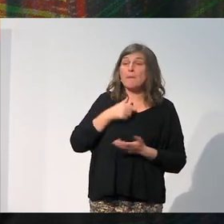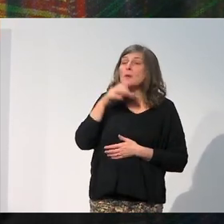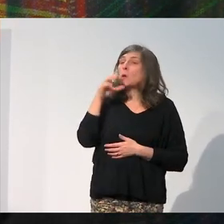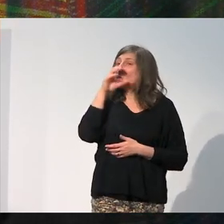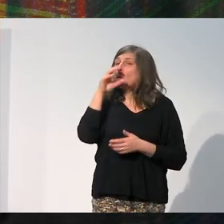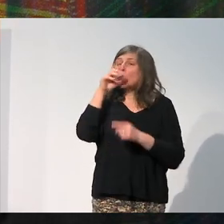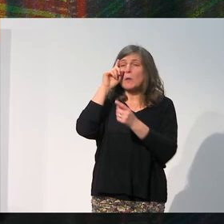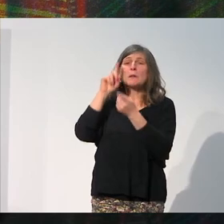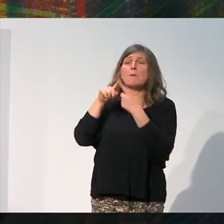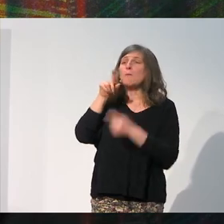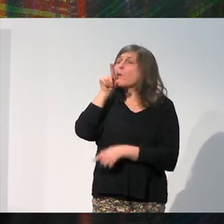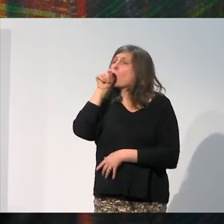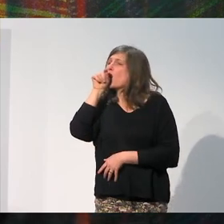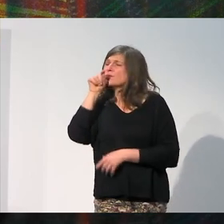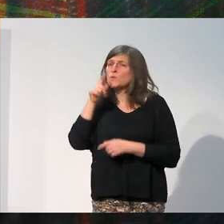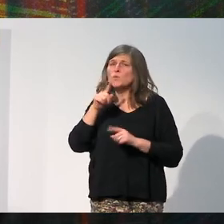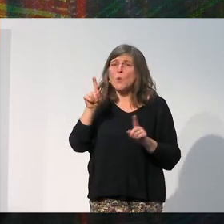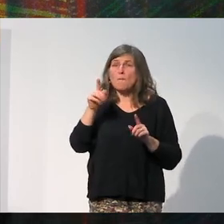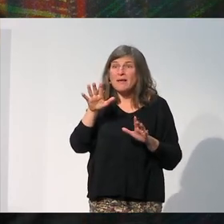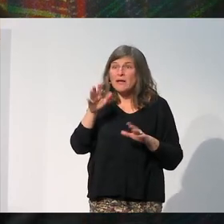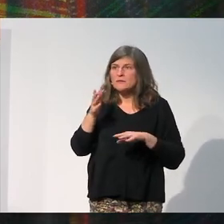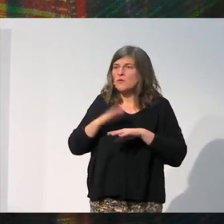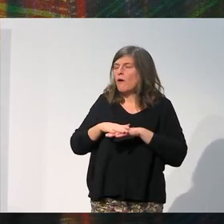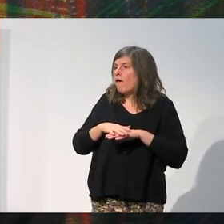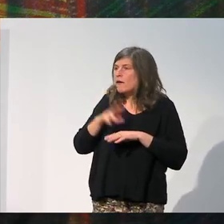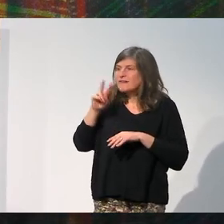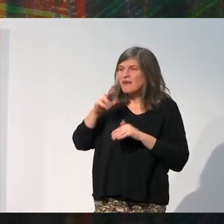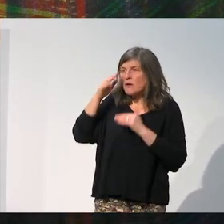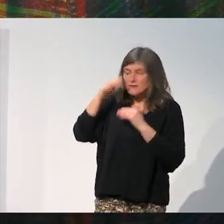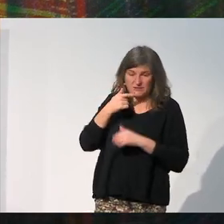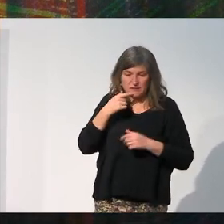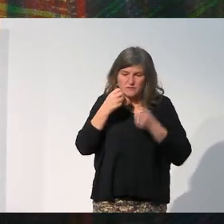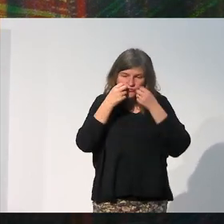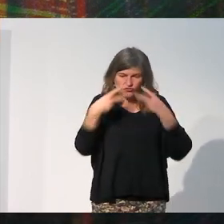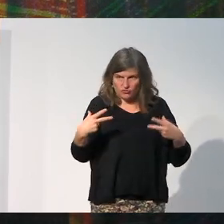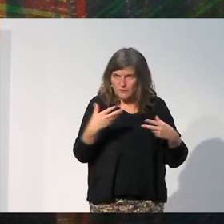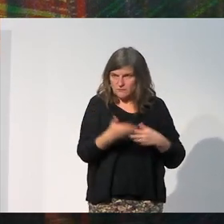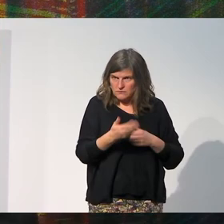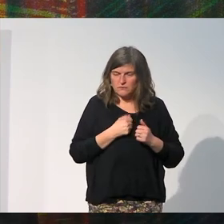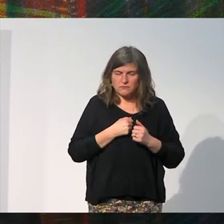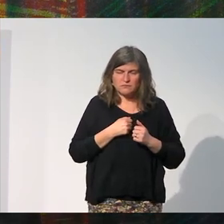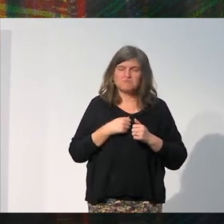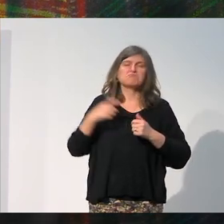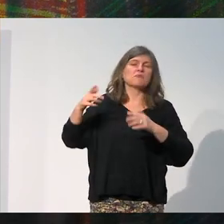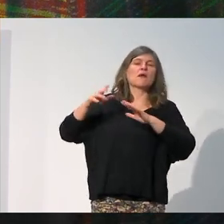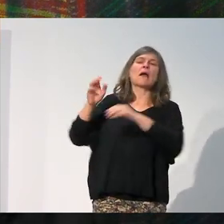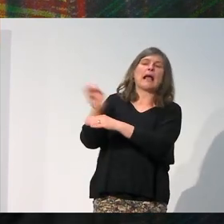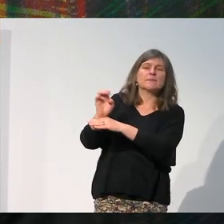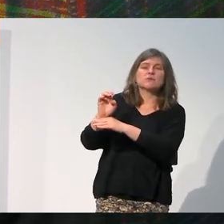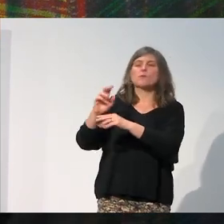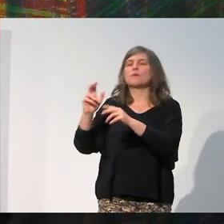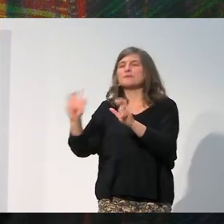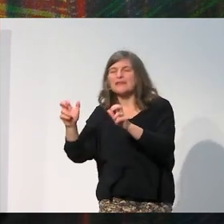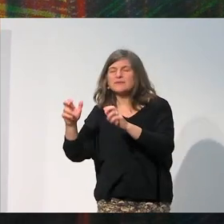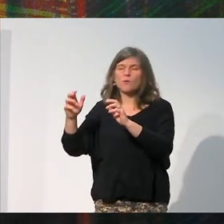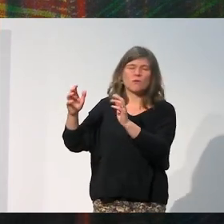mais c'est passionnant. J'avais mon chat, il y avait ce discours général, et